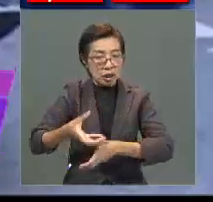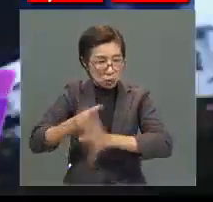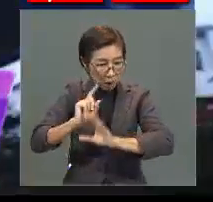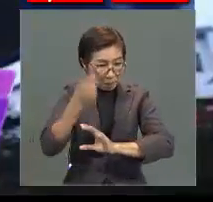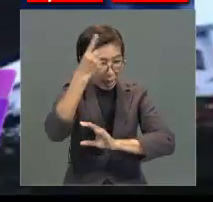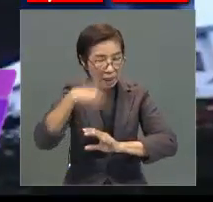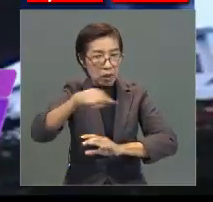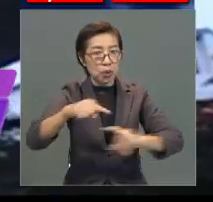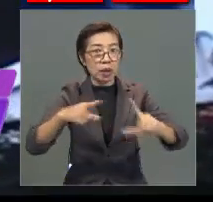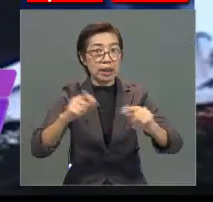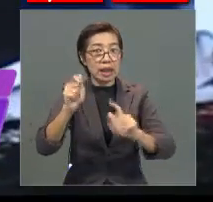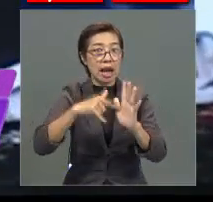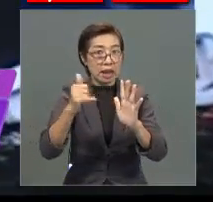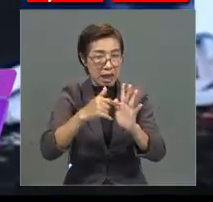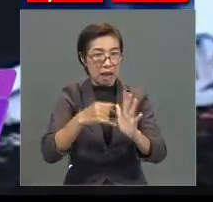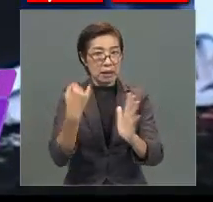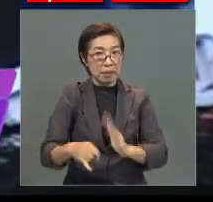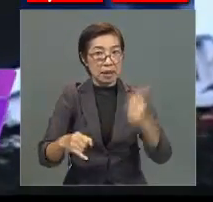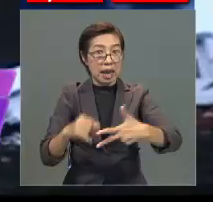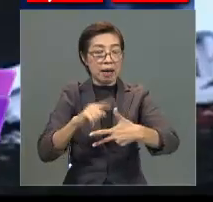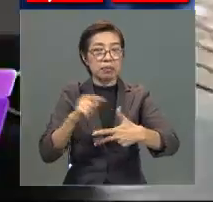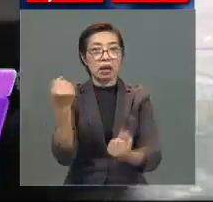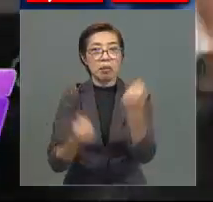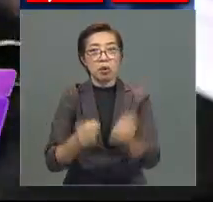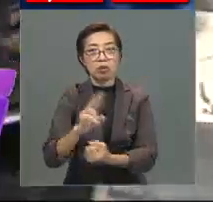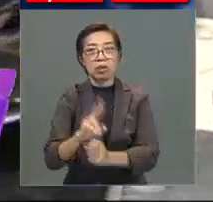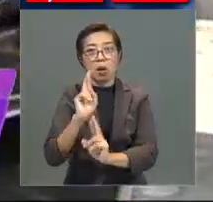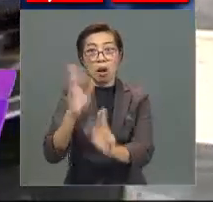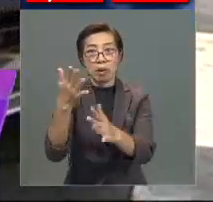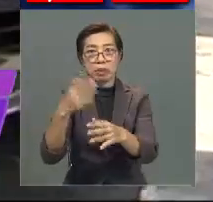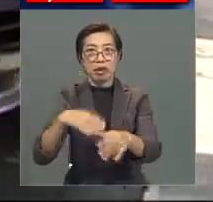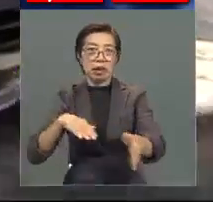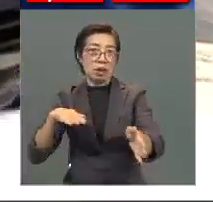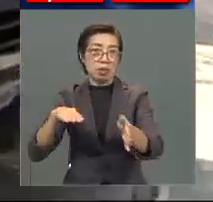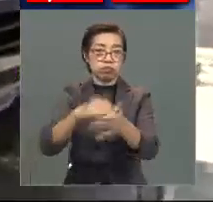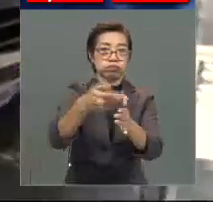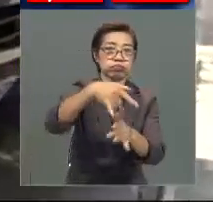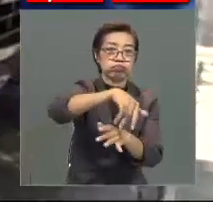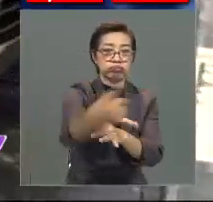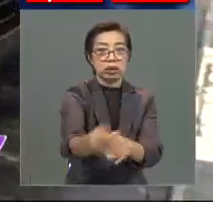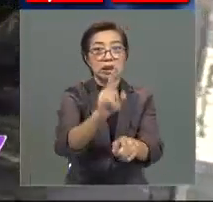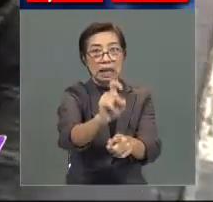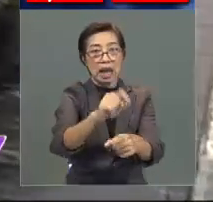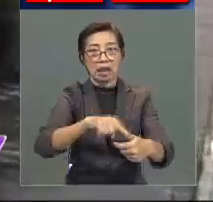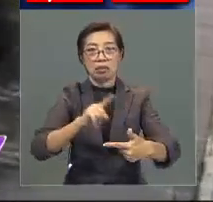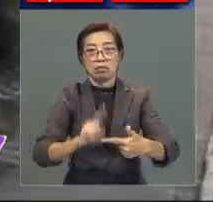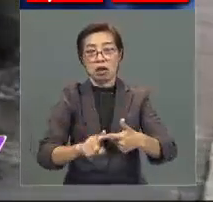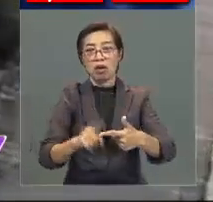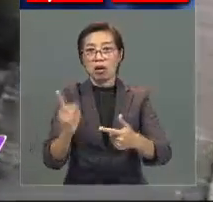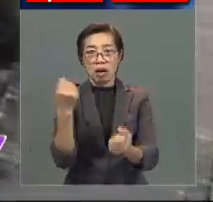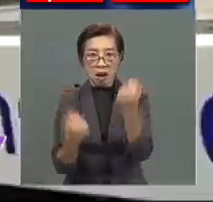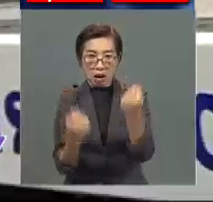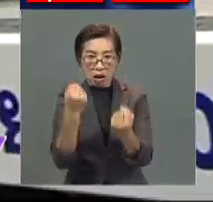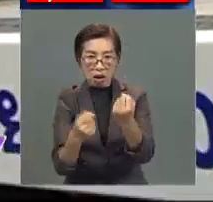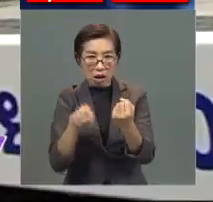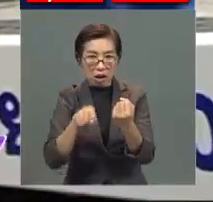อาญาใน 3ข้อหาข้อหาแรกขับรถโดยประมาทเป็นเหตุให้ผู้อื่นถึงแก่ความตายข้อหาที่ 2